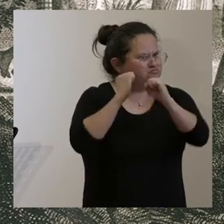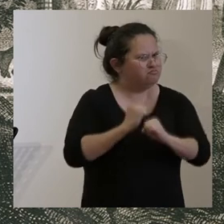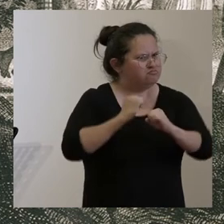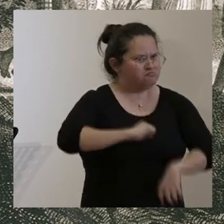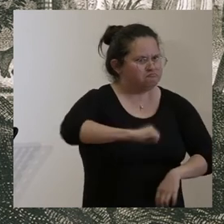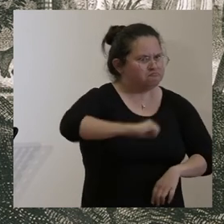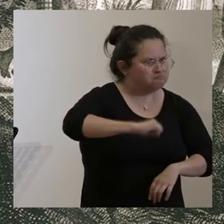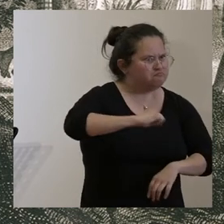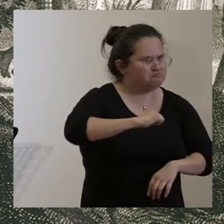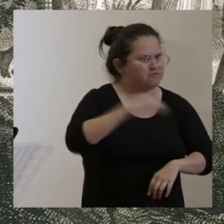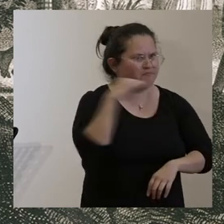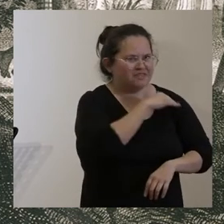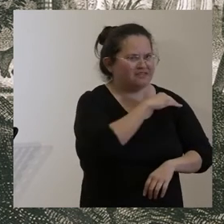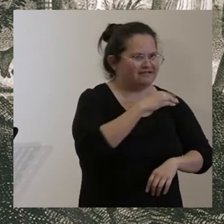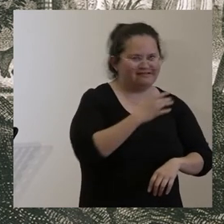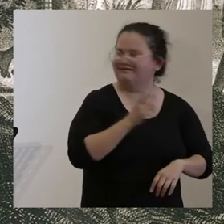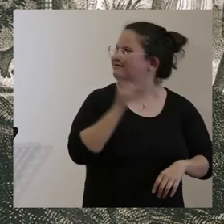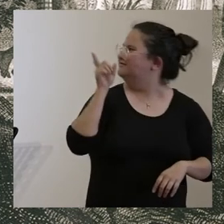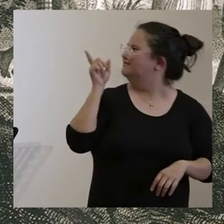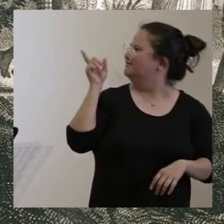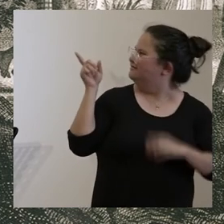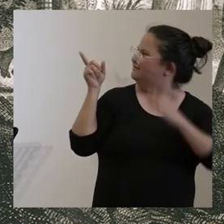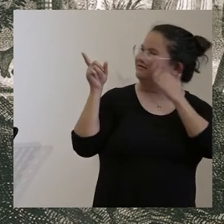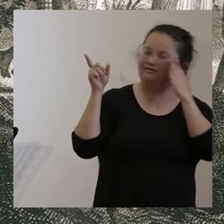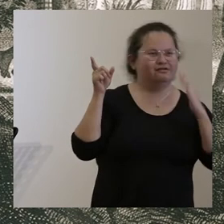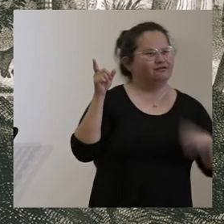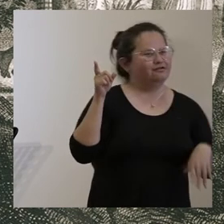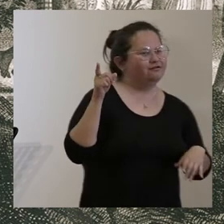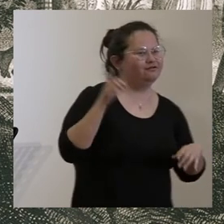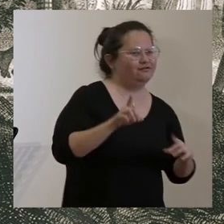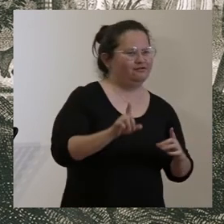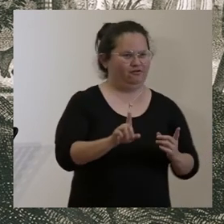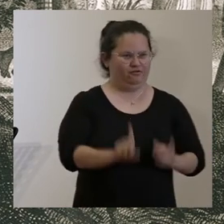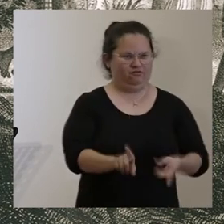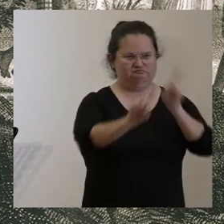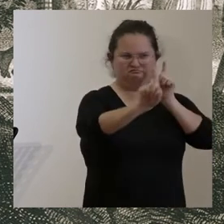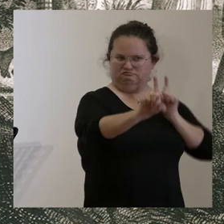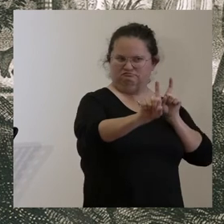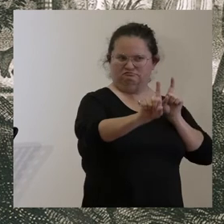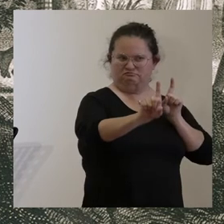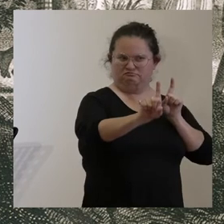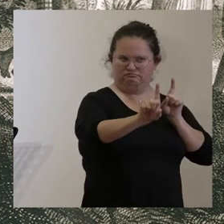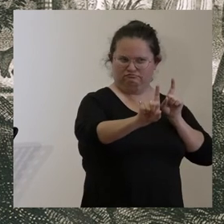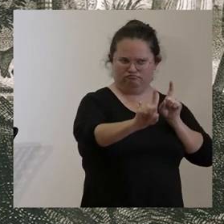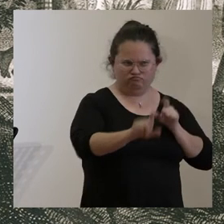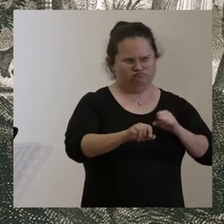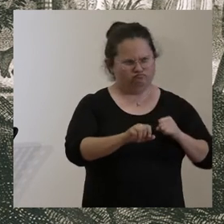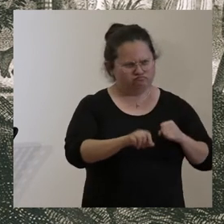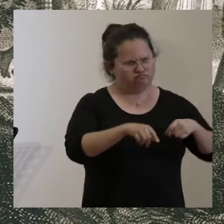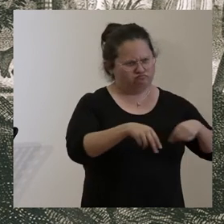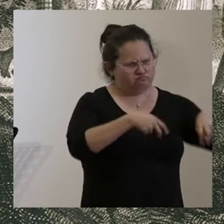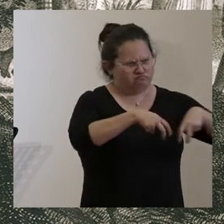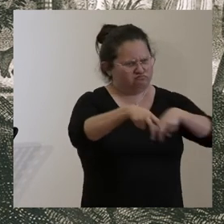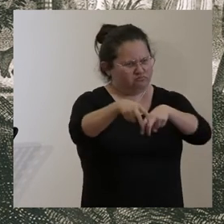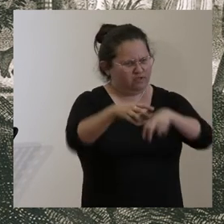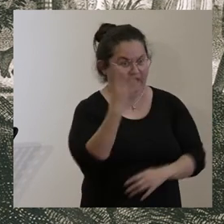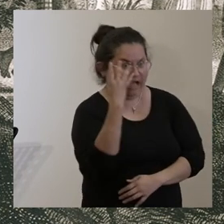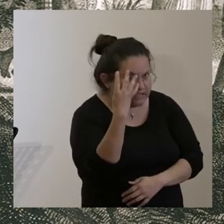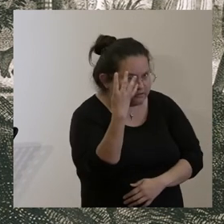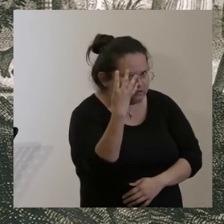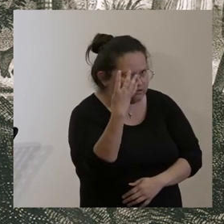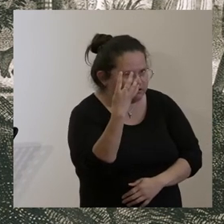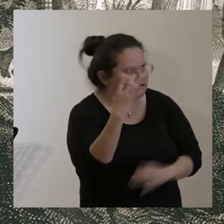gestuelle de ces deux gardes qui vont en avant, le fait aussi qu'il ait quatre porteurs